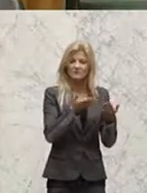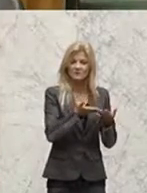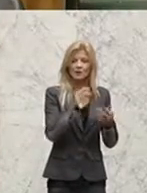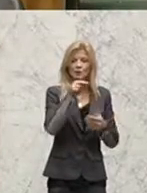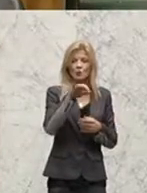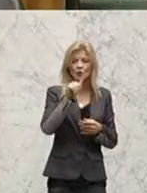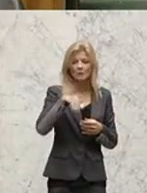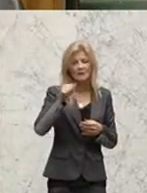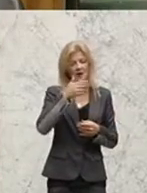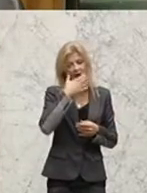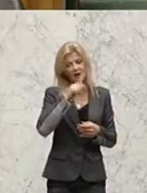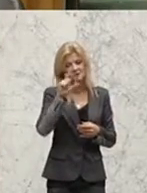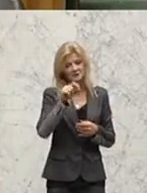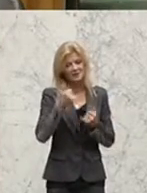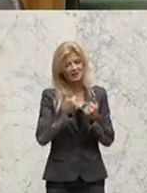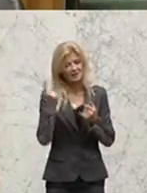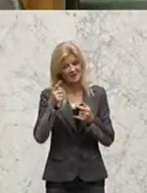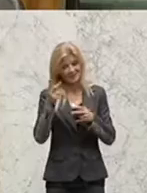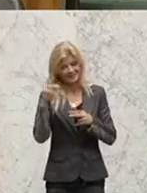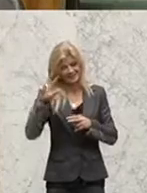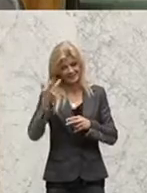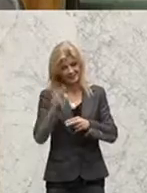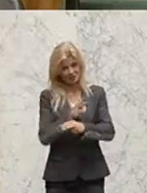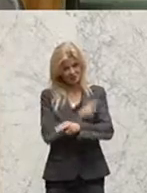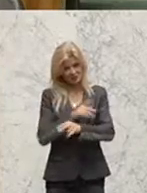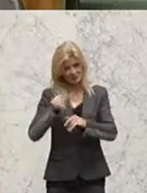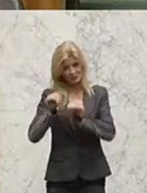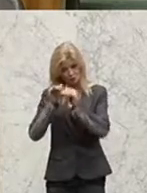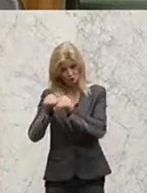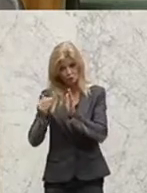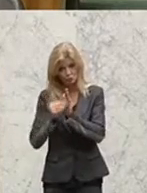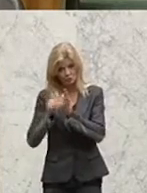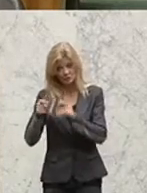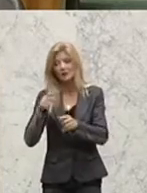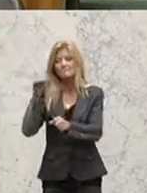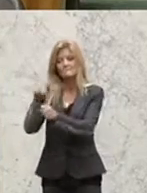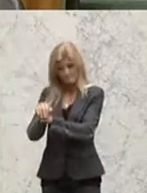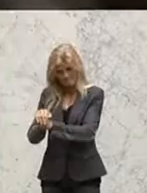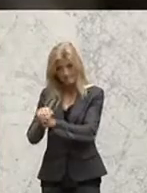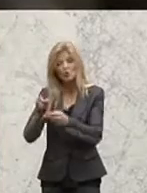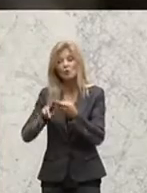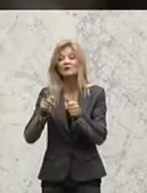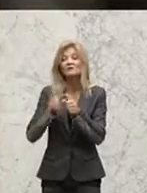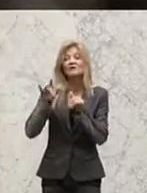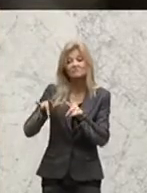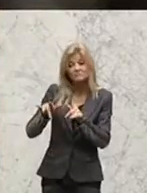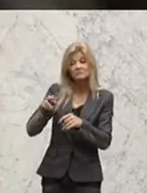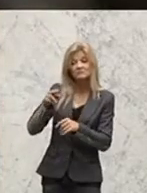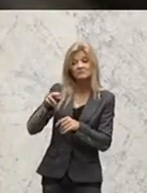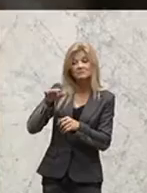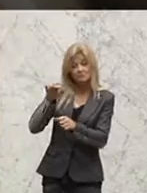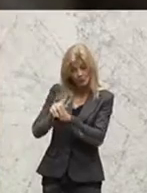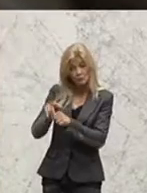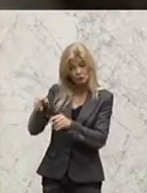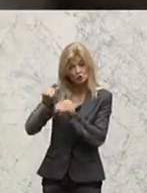in den Drittstaaten die Schutzbedürftigkeit eben feststellt und dann aufgrund der Schutzbedürftigkeit